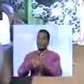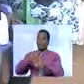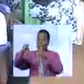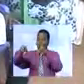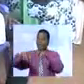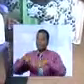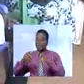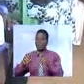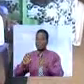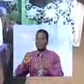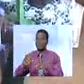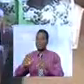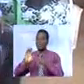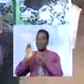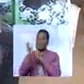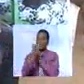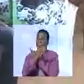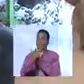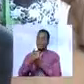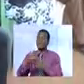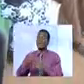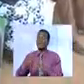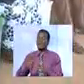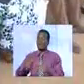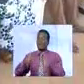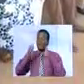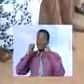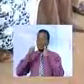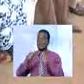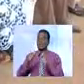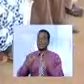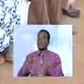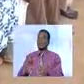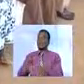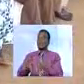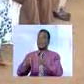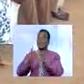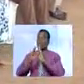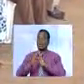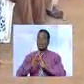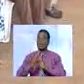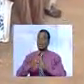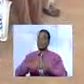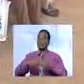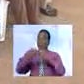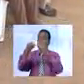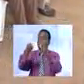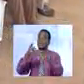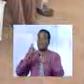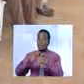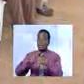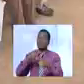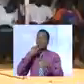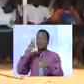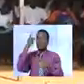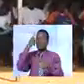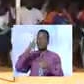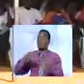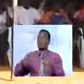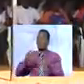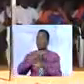culture de l'excellence et susciter chez les parents leur pleine implication dans